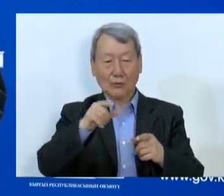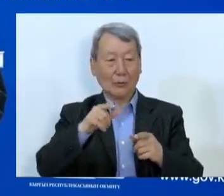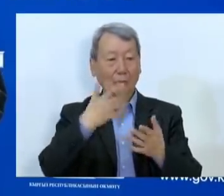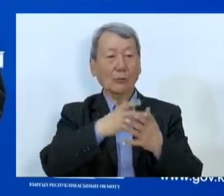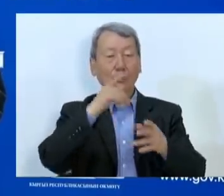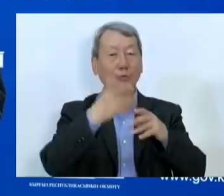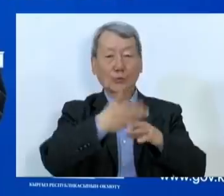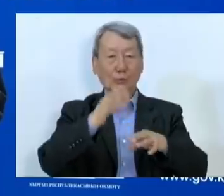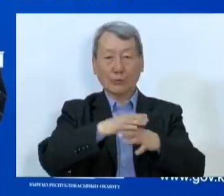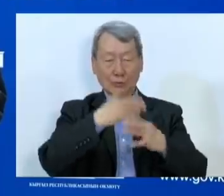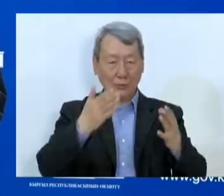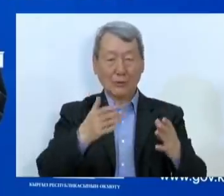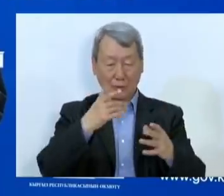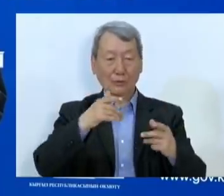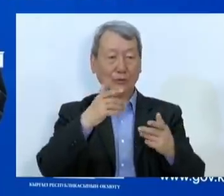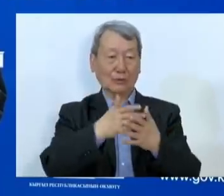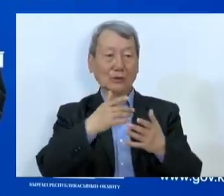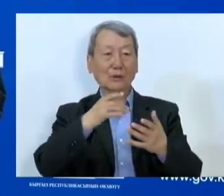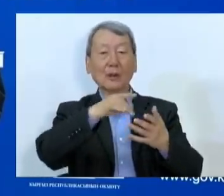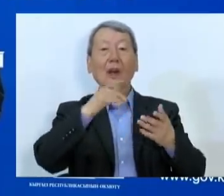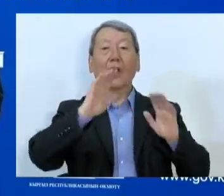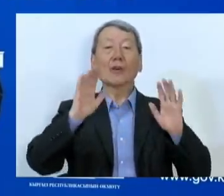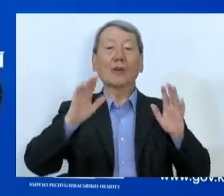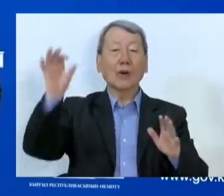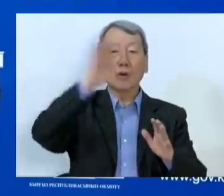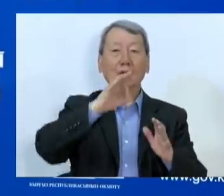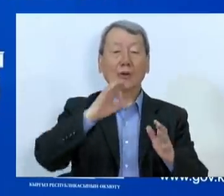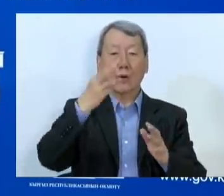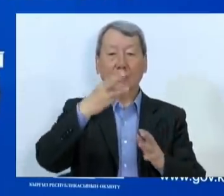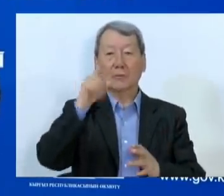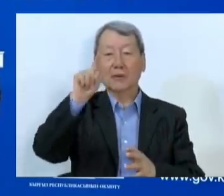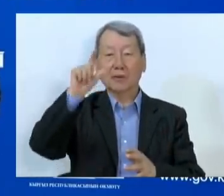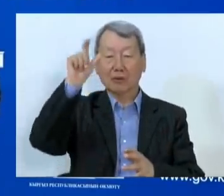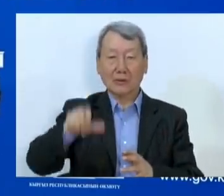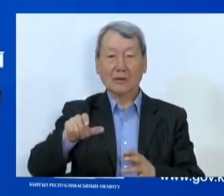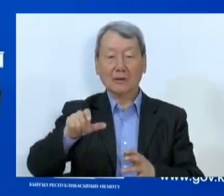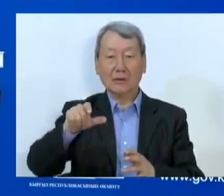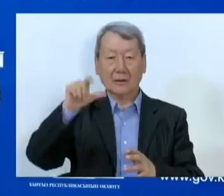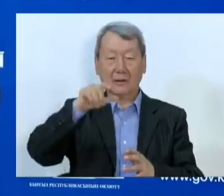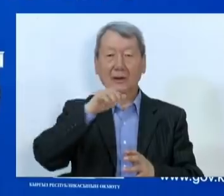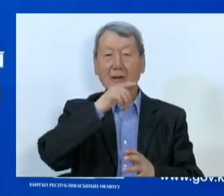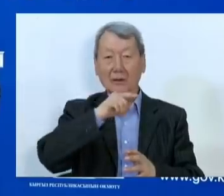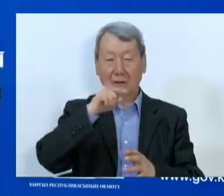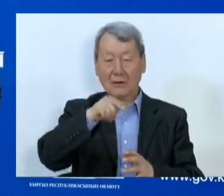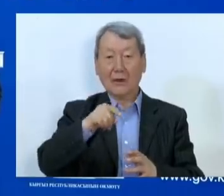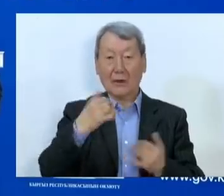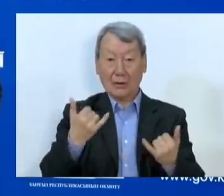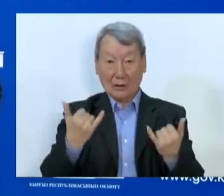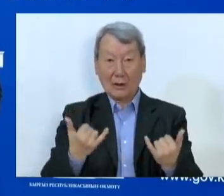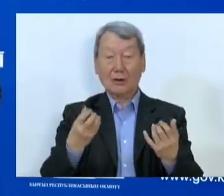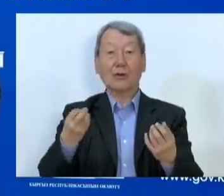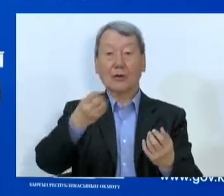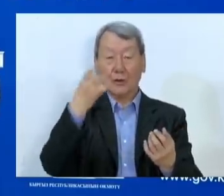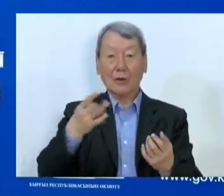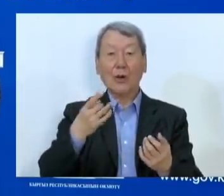кенен таркап кеткен учурлары болгон жок. Бүгүнкү күнү мына жалпы жөнүнөн 631 учур менен туруп аткан убактыбыз. Мына